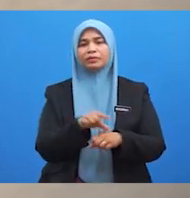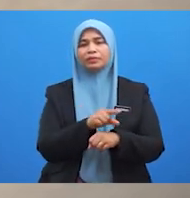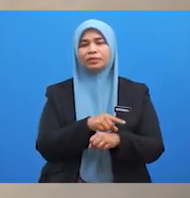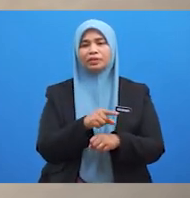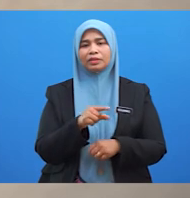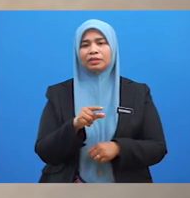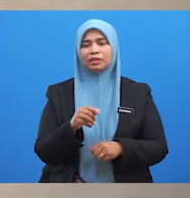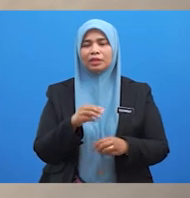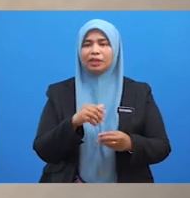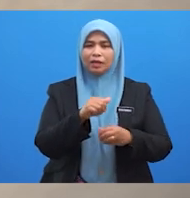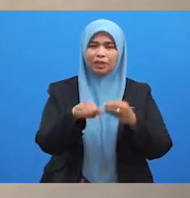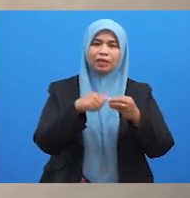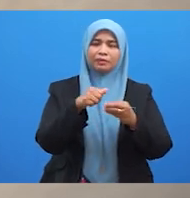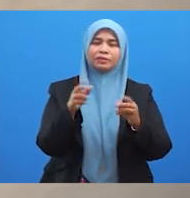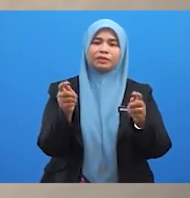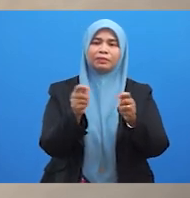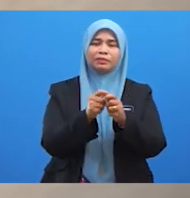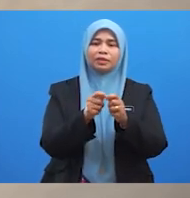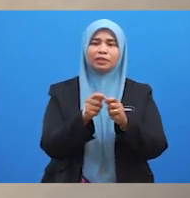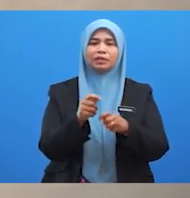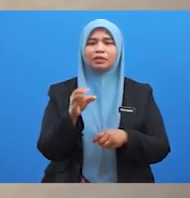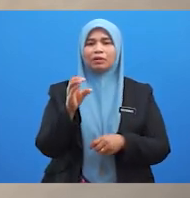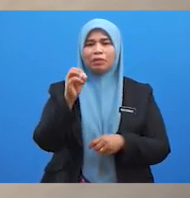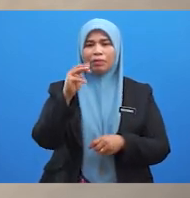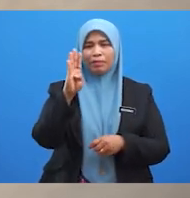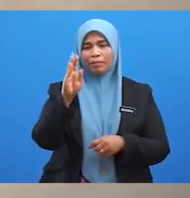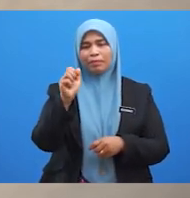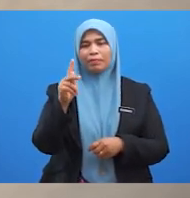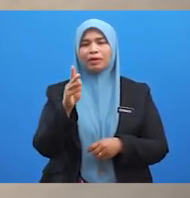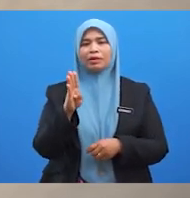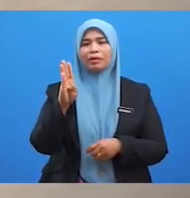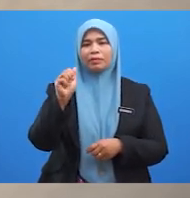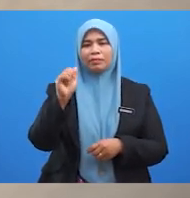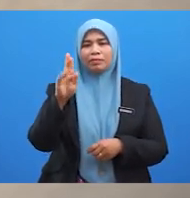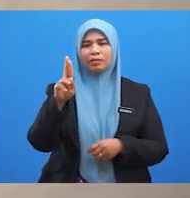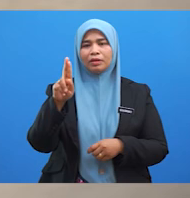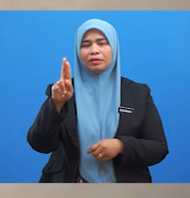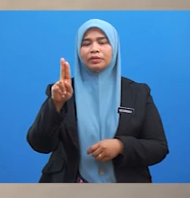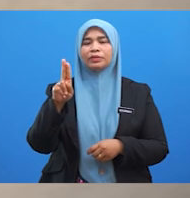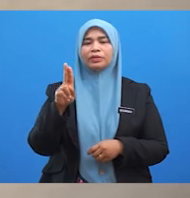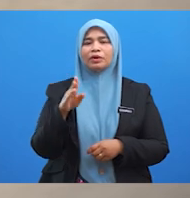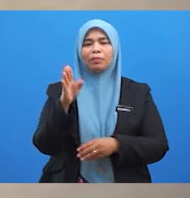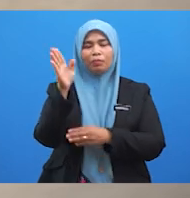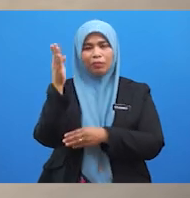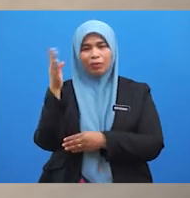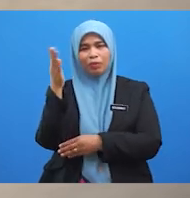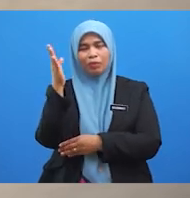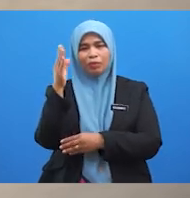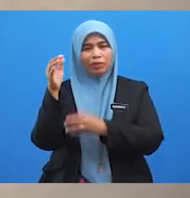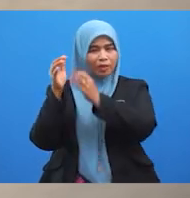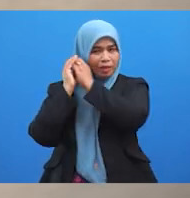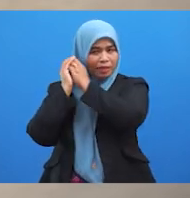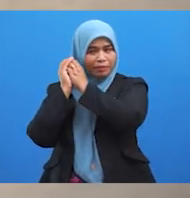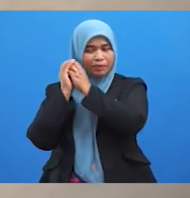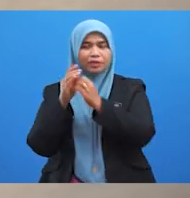unsur alam seperti ombak, bayu, pohon nyur,